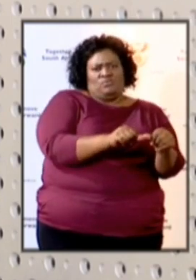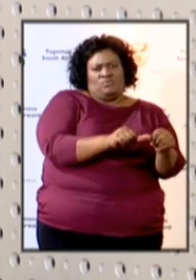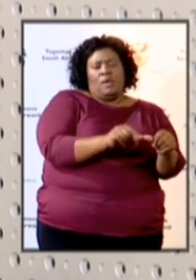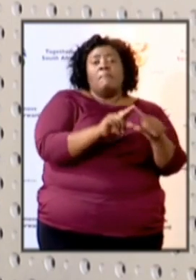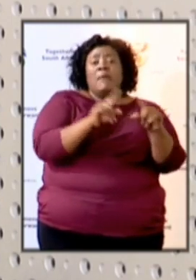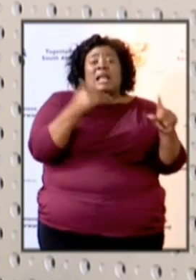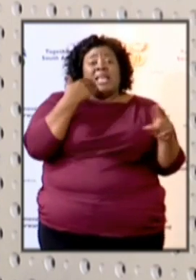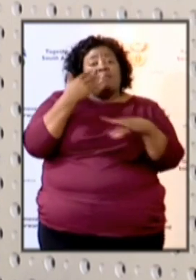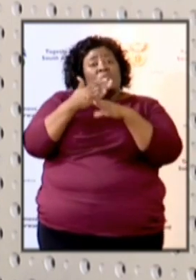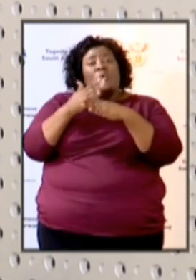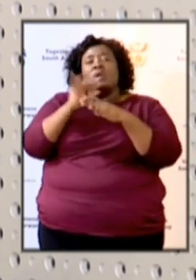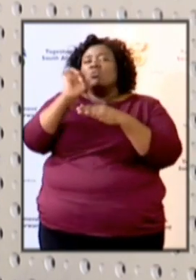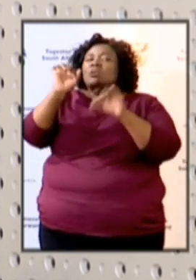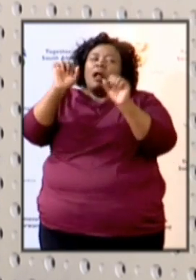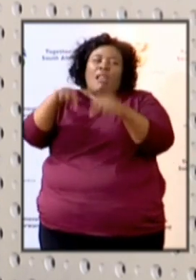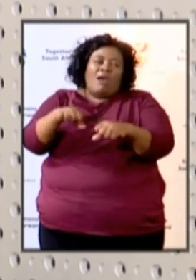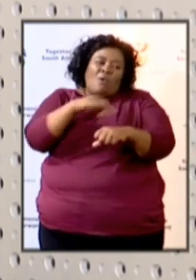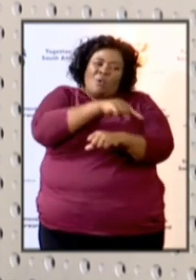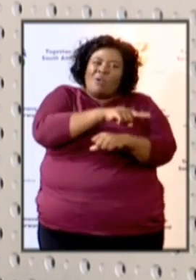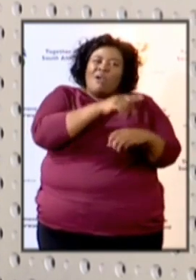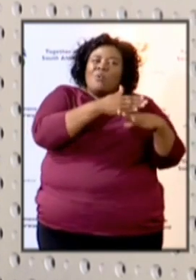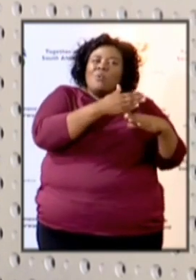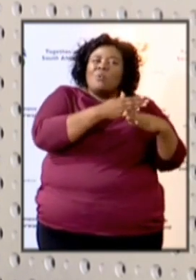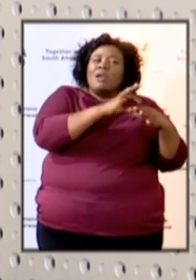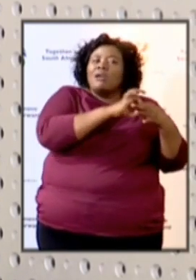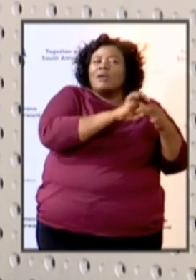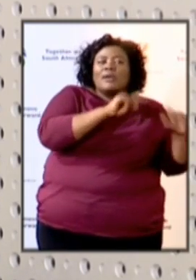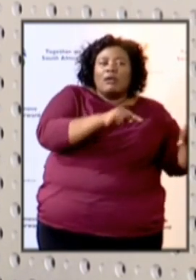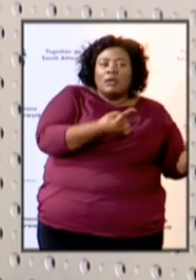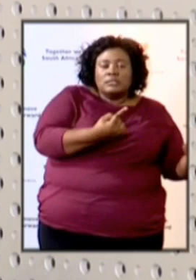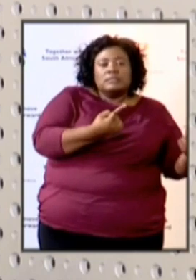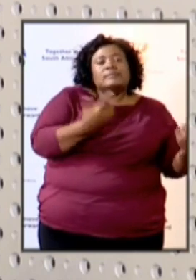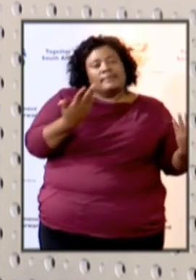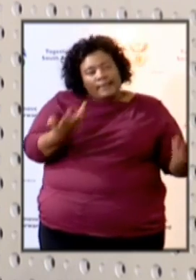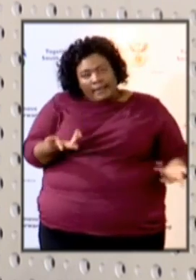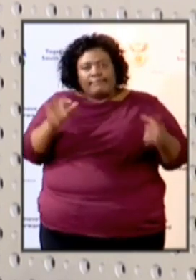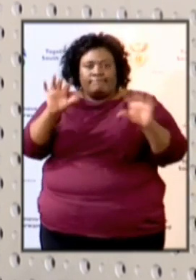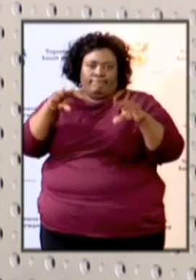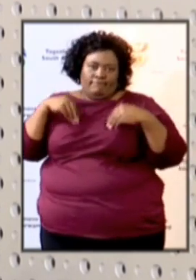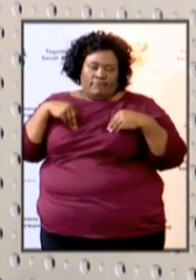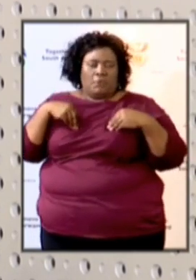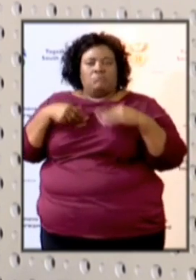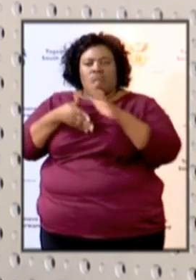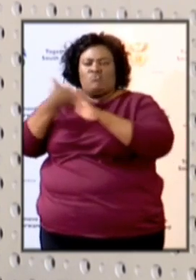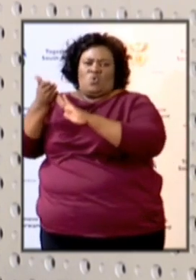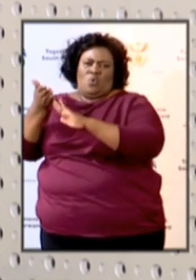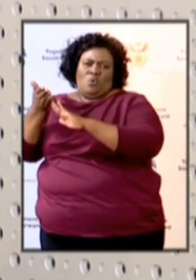usebenzele ekhaya kodwa laba abaneminyaka eyamashumi ayisithupha kuyaphezulu